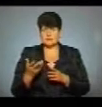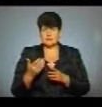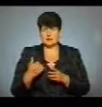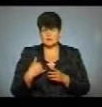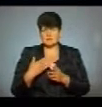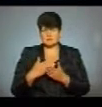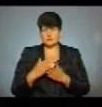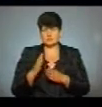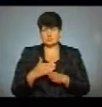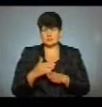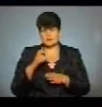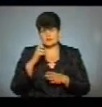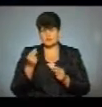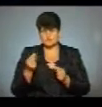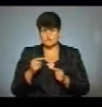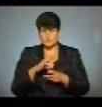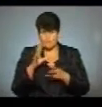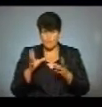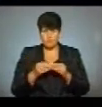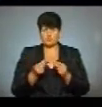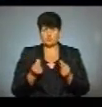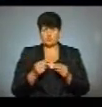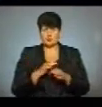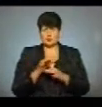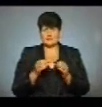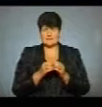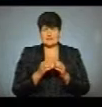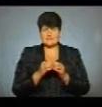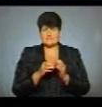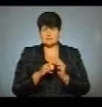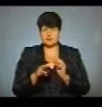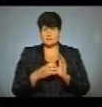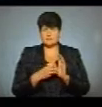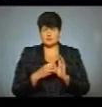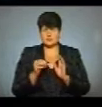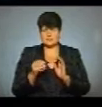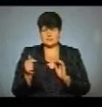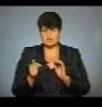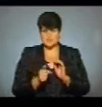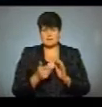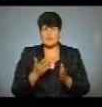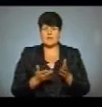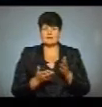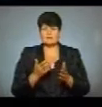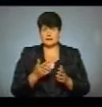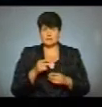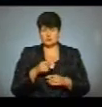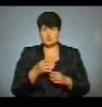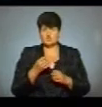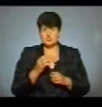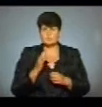державних коштів. Повністю проєкт коштує тут 10 мільйонів 800 тисяч гривень, але тут ще